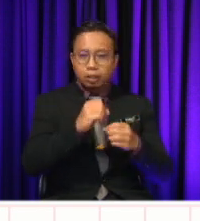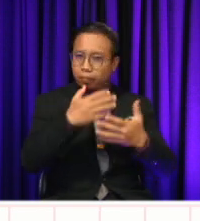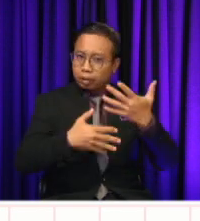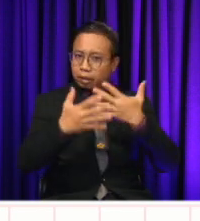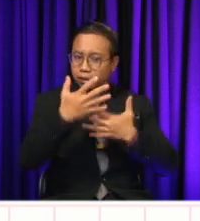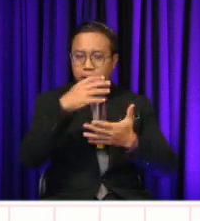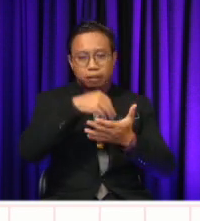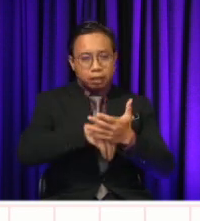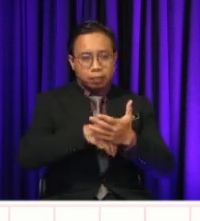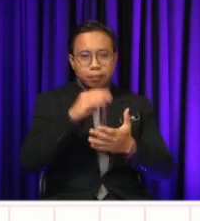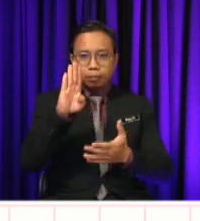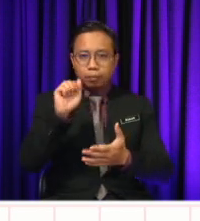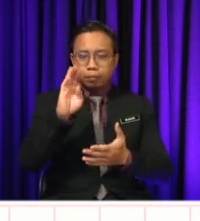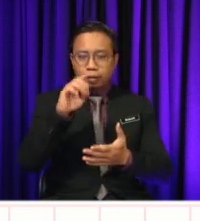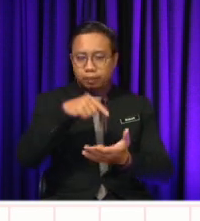ini